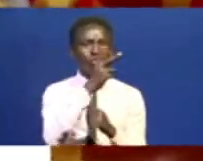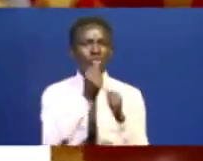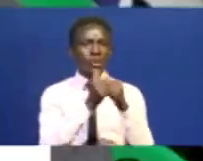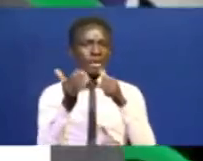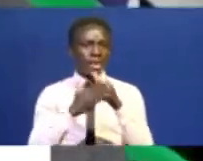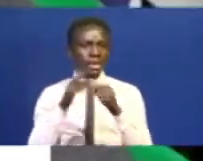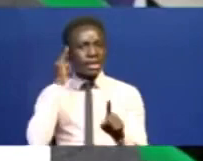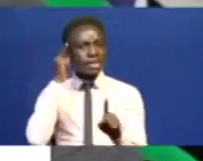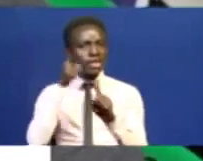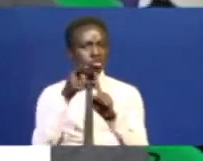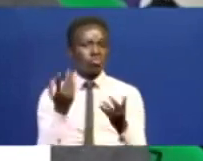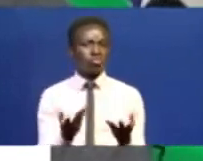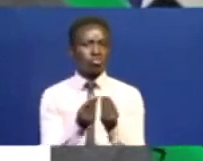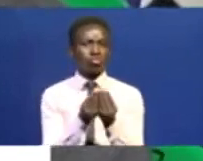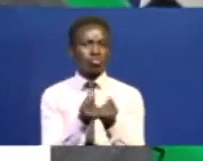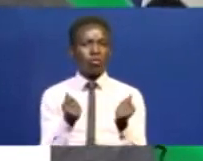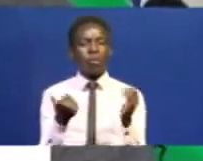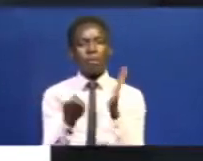visa kama hivi.